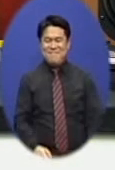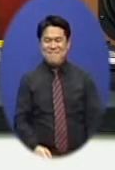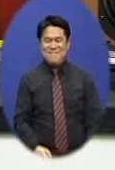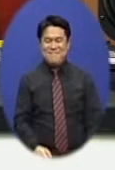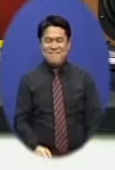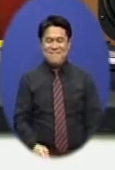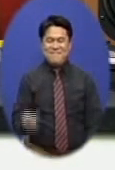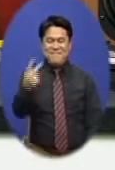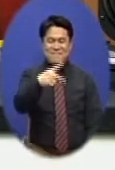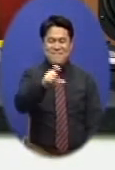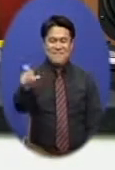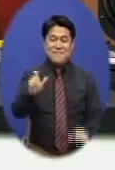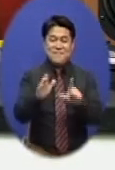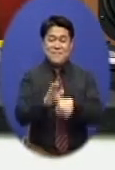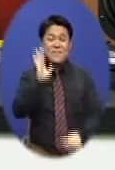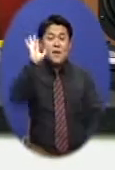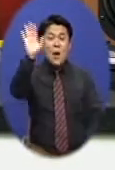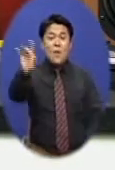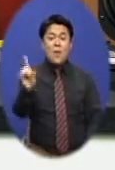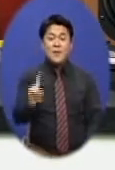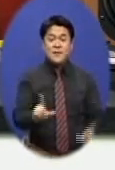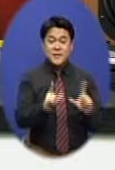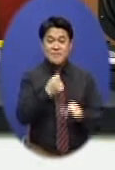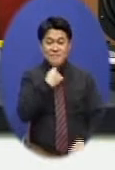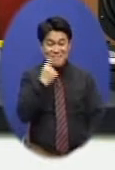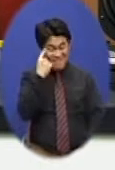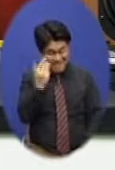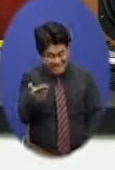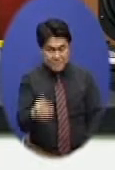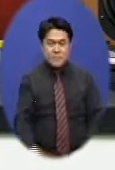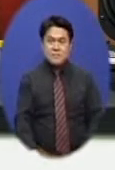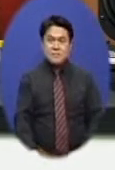자, 2015년도는 어떻게 할 계획인지요?